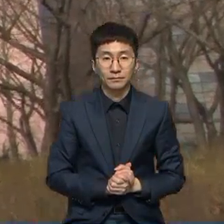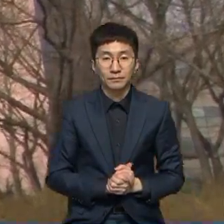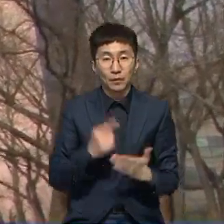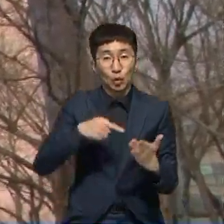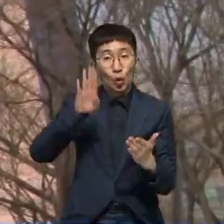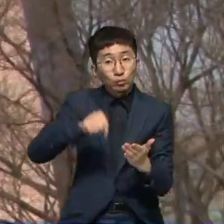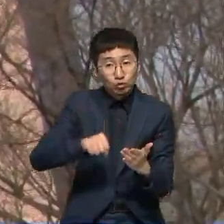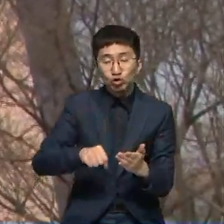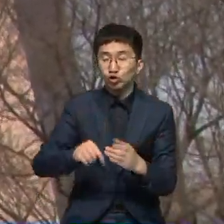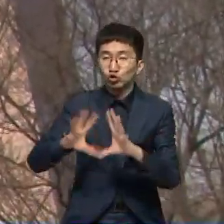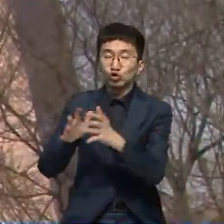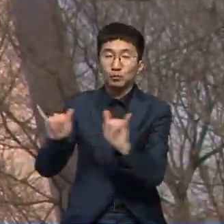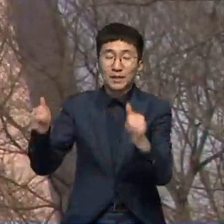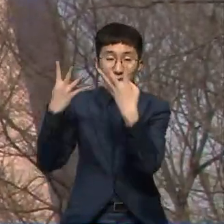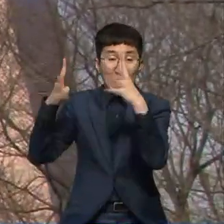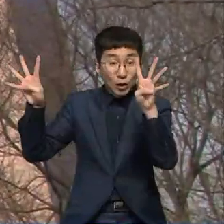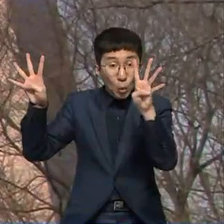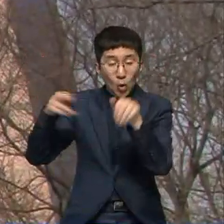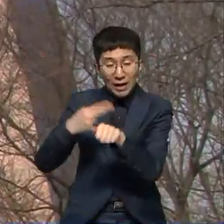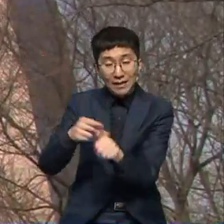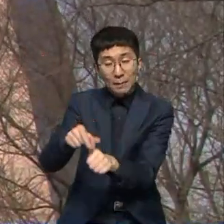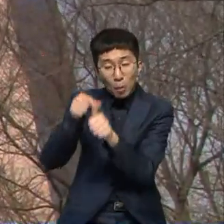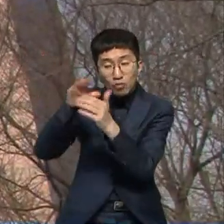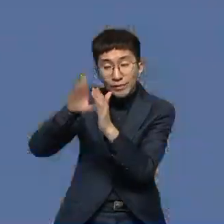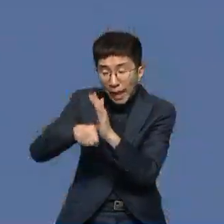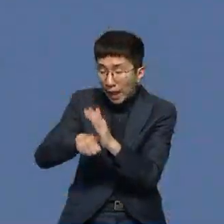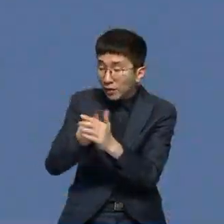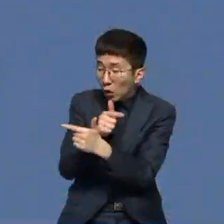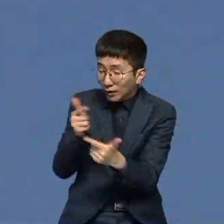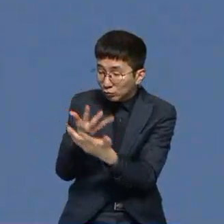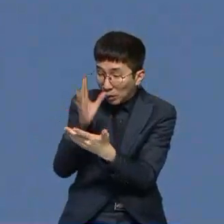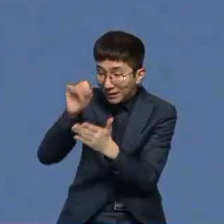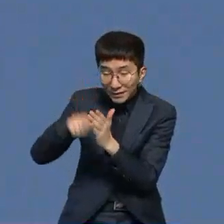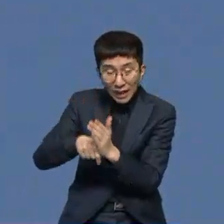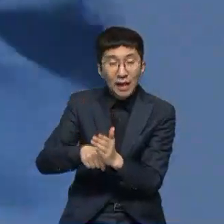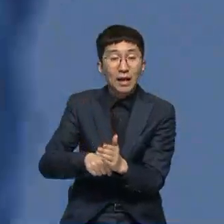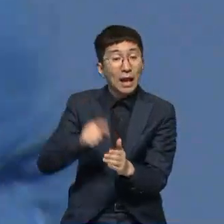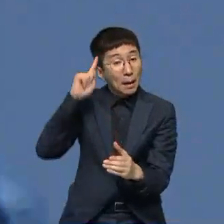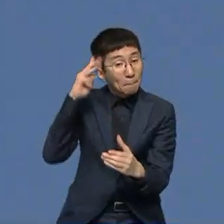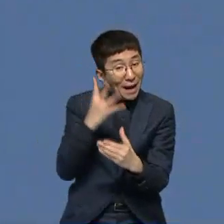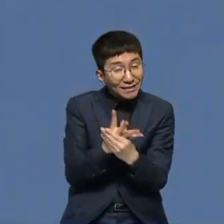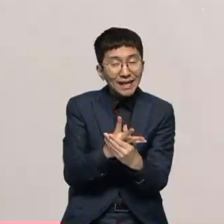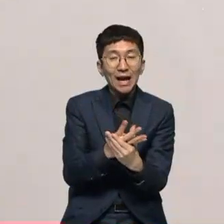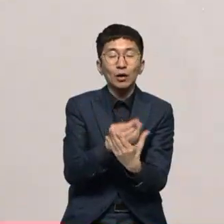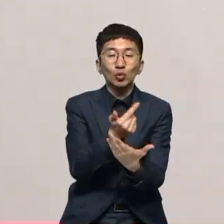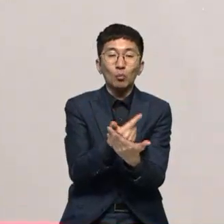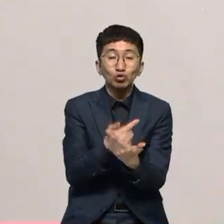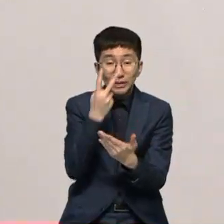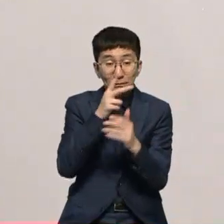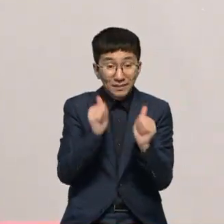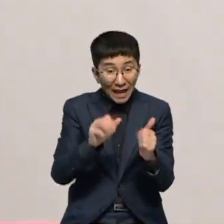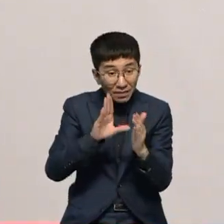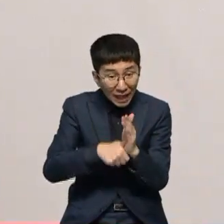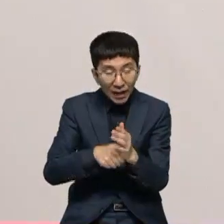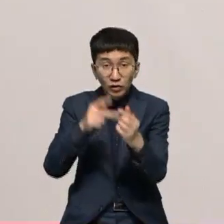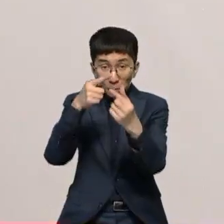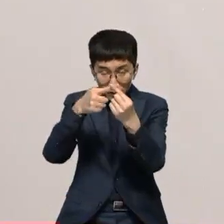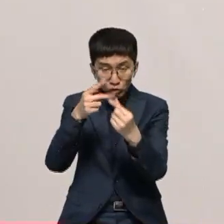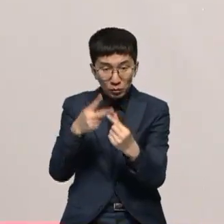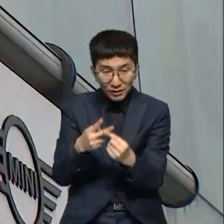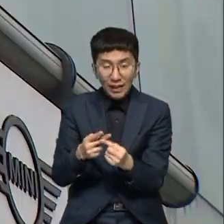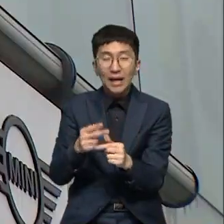교육부가 국민대 감사에서 들여다본 건 김건희 씨의 박사 논문 심사 과정과 겸임 교수 채용 과정, 그리고